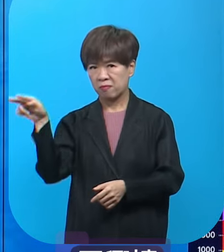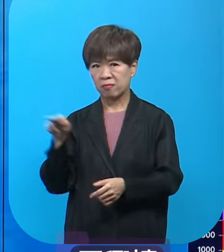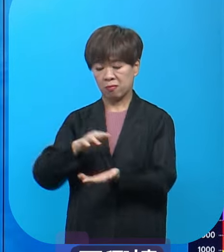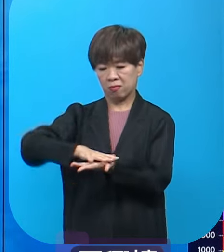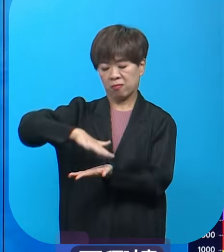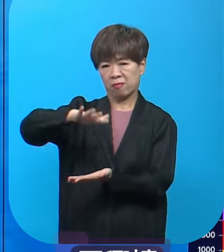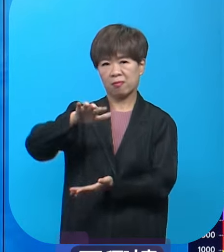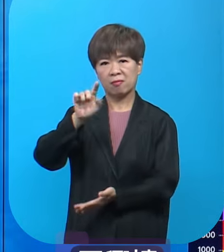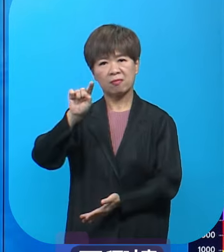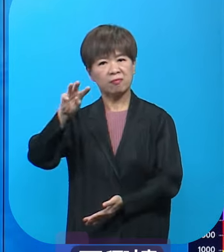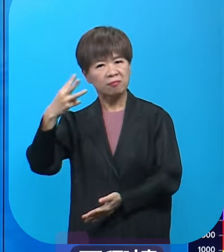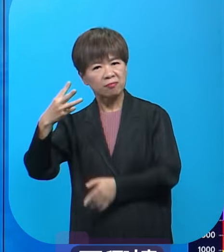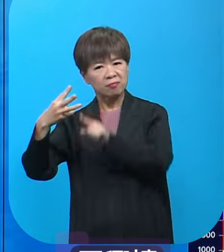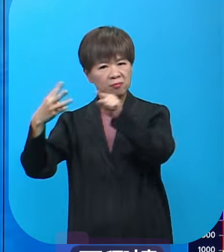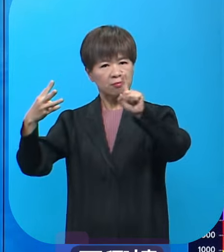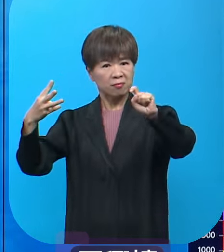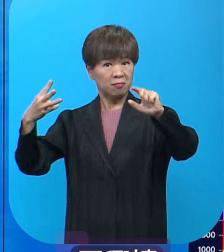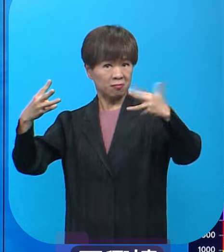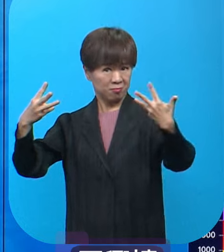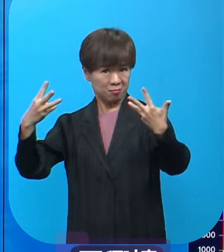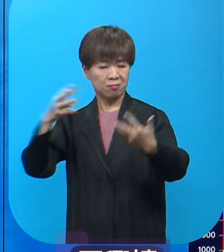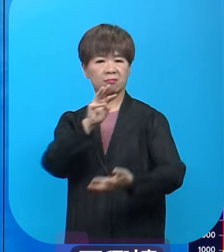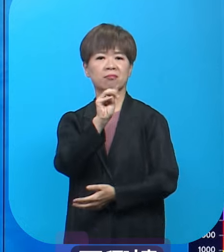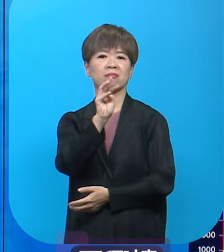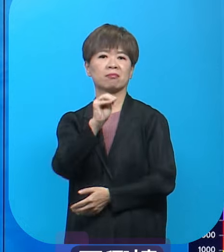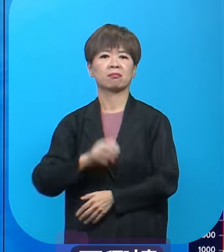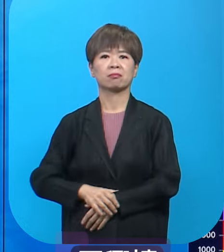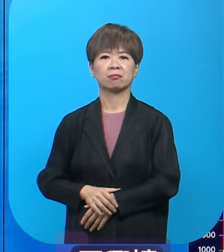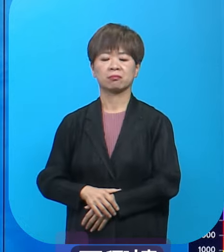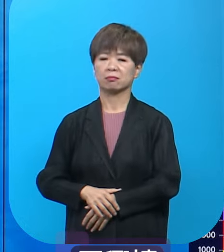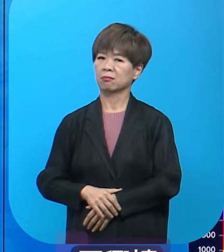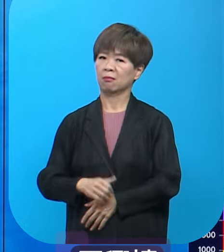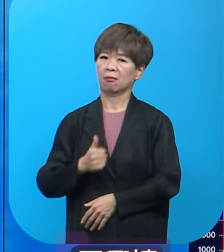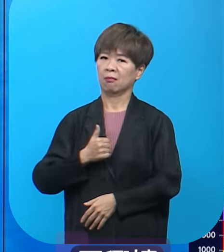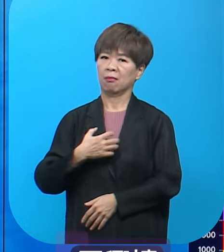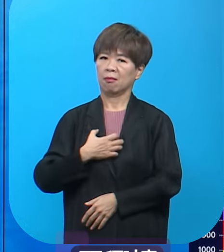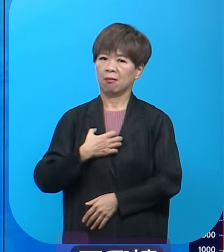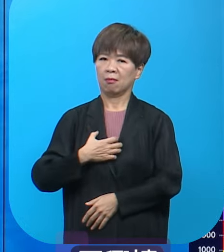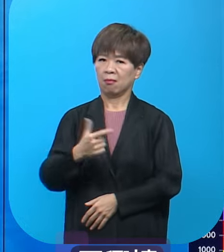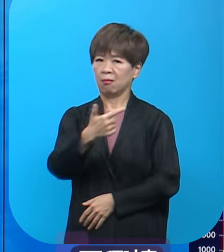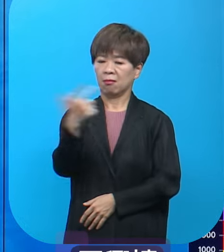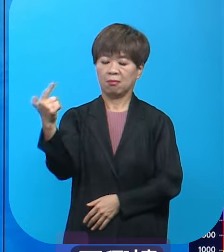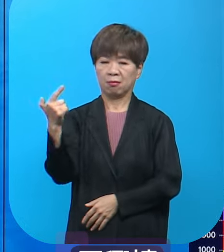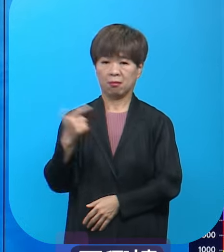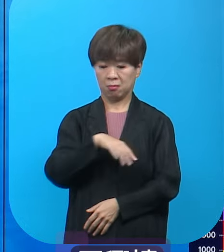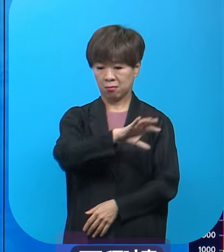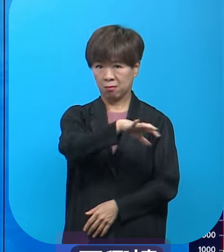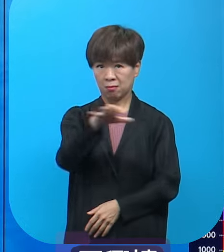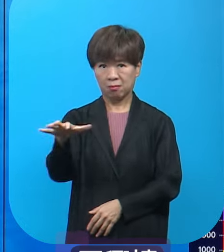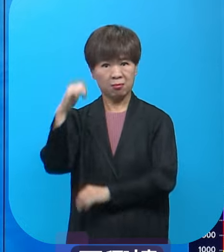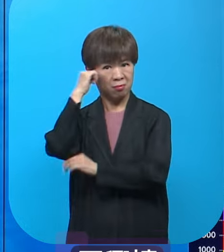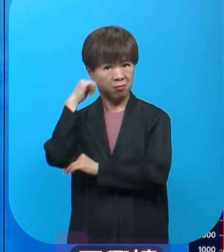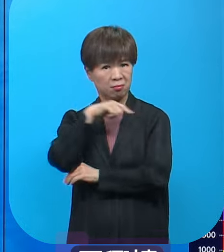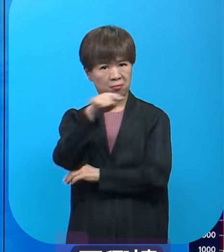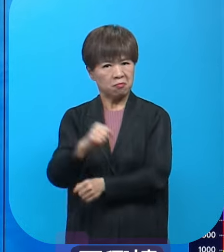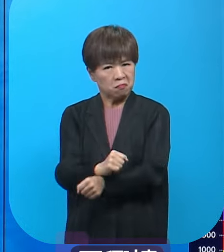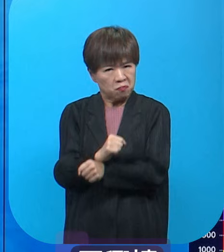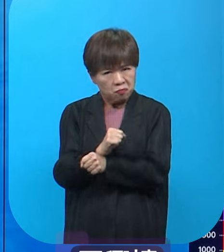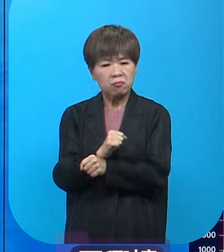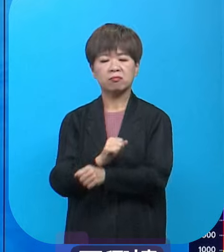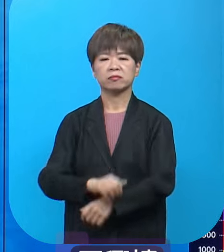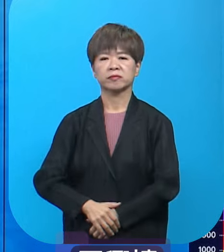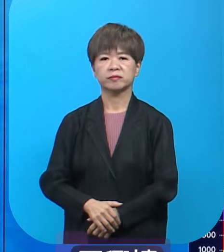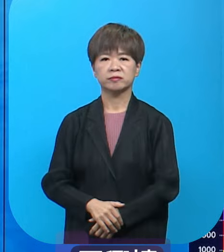到1300到1800毫米，这是非常大的累积雨量，请这些地区的朋友一定要严加的戒